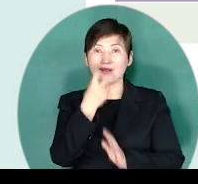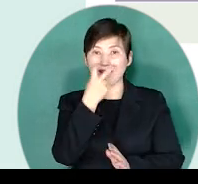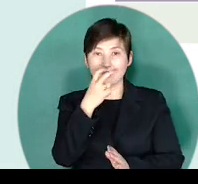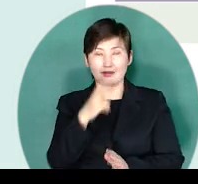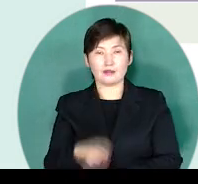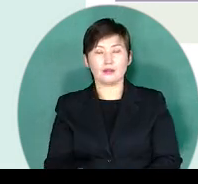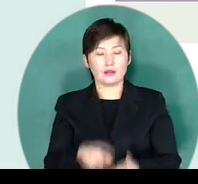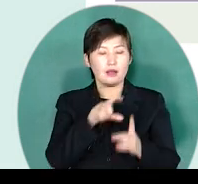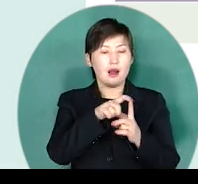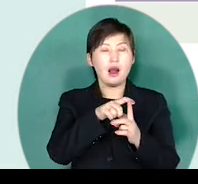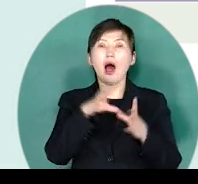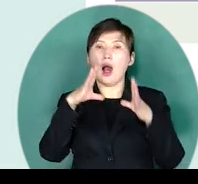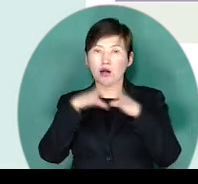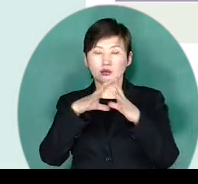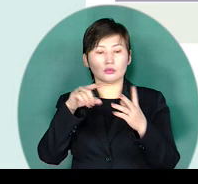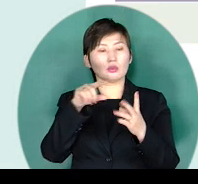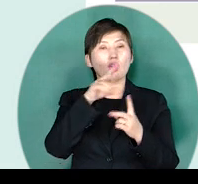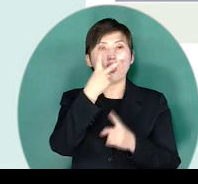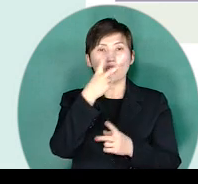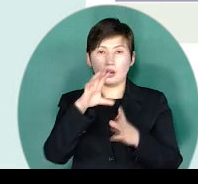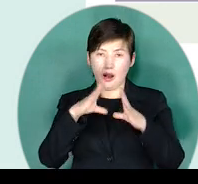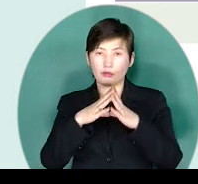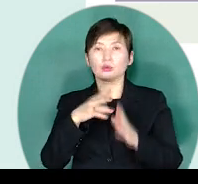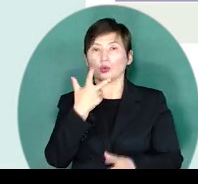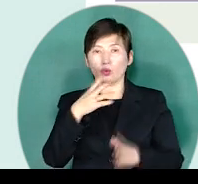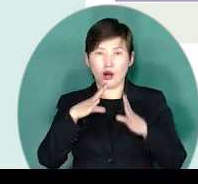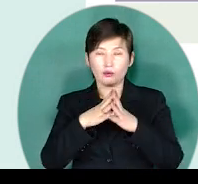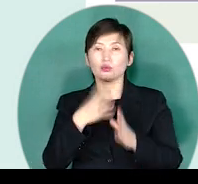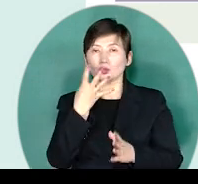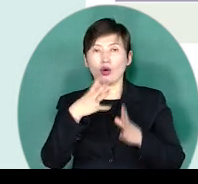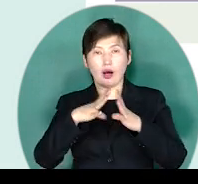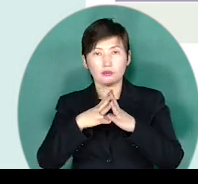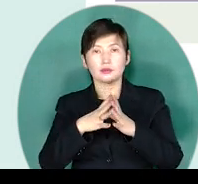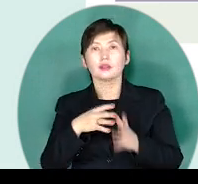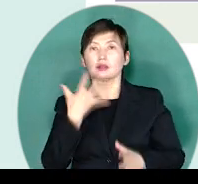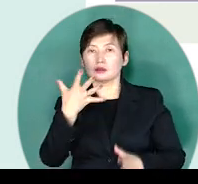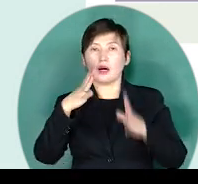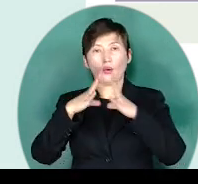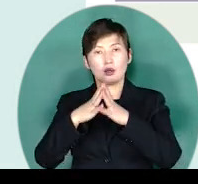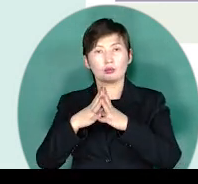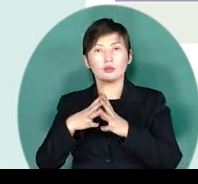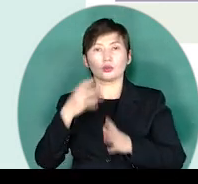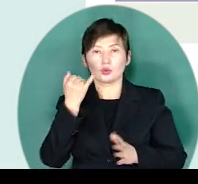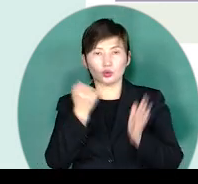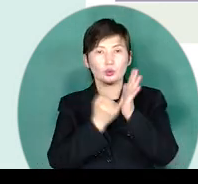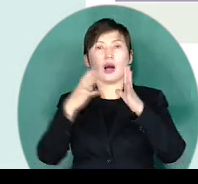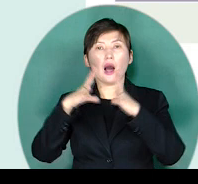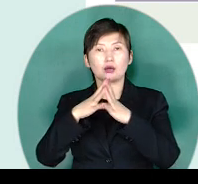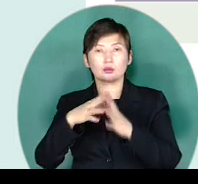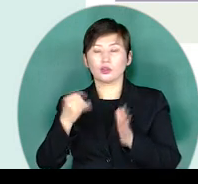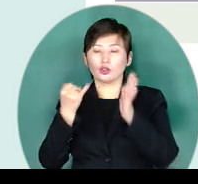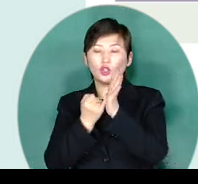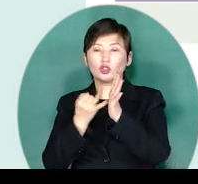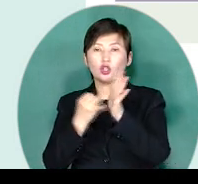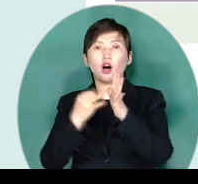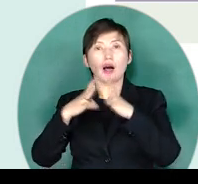1 10-т шүү дээ. За, 1 10-т, 2 10-т, 3 10-т, 4 10-т, 5 10-т, 6